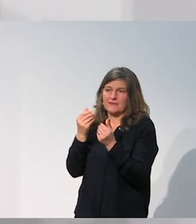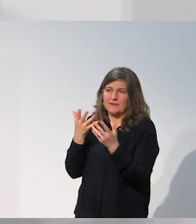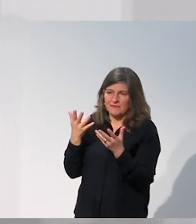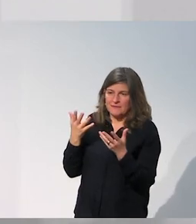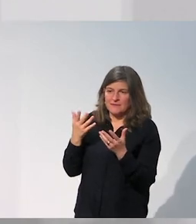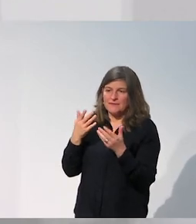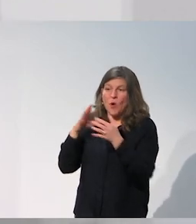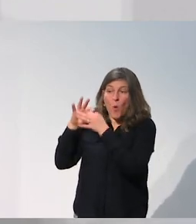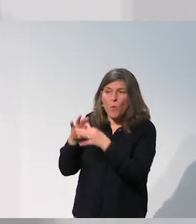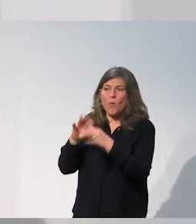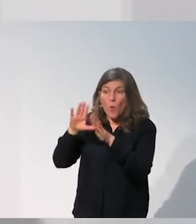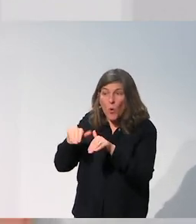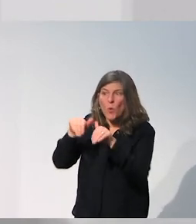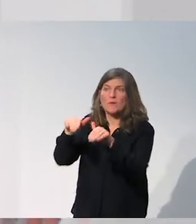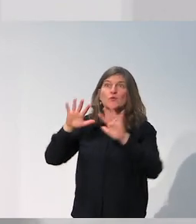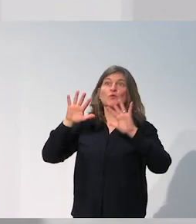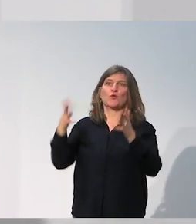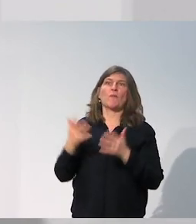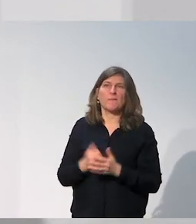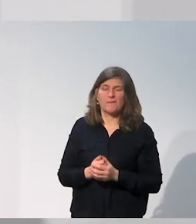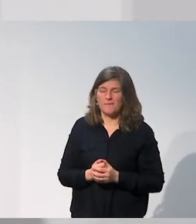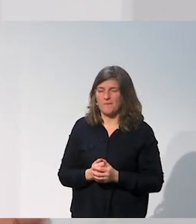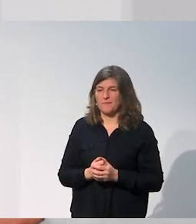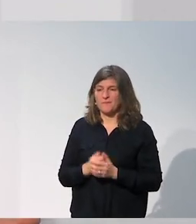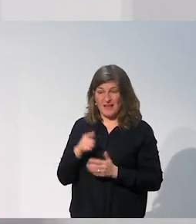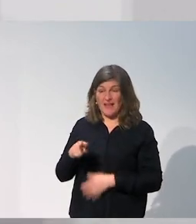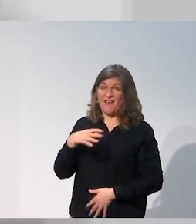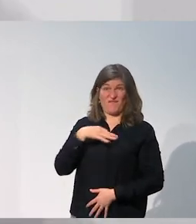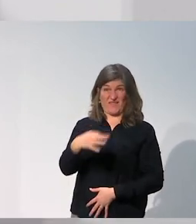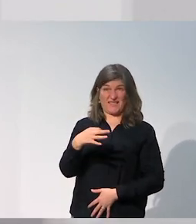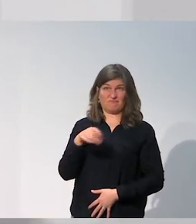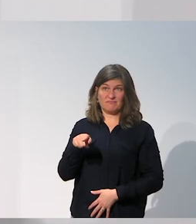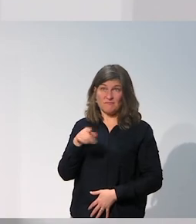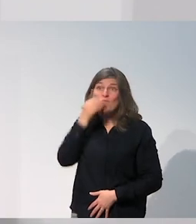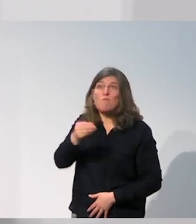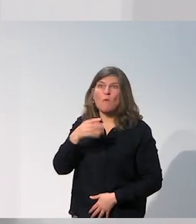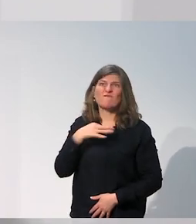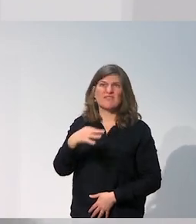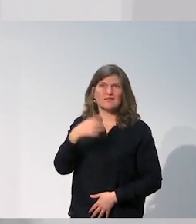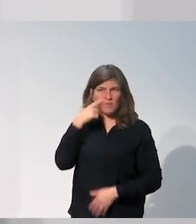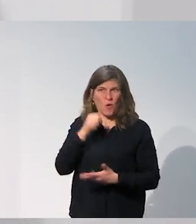celui-là aussi. Et ce fils-là n'est pas le bon fils.